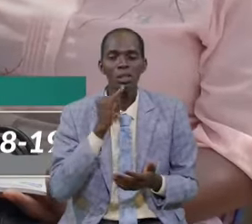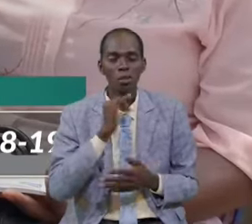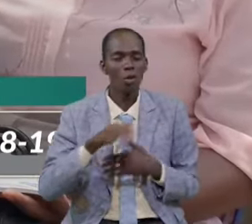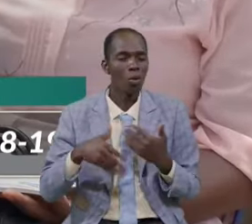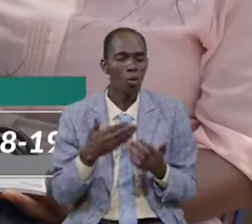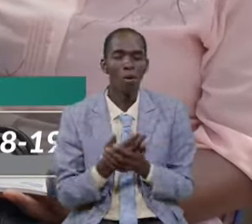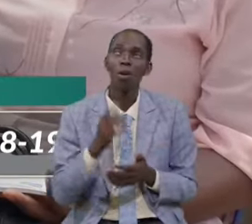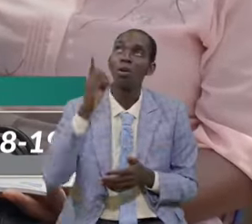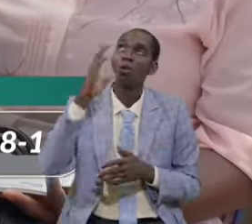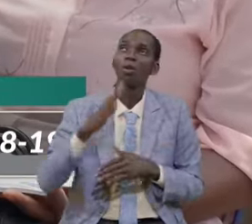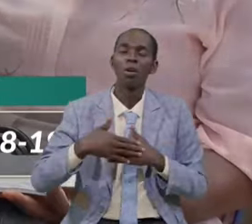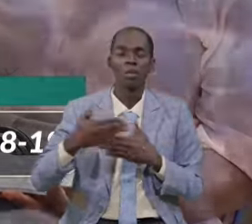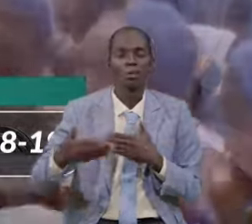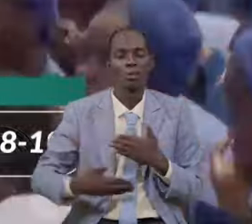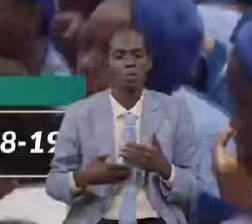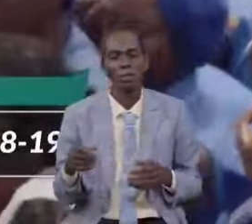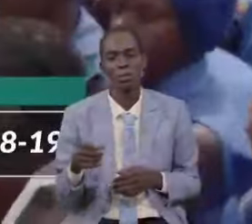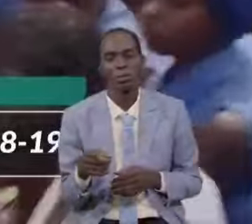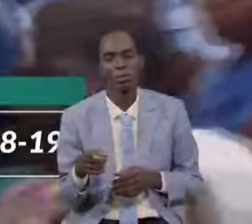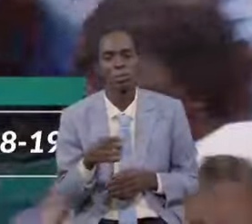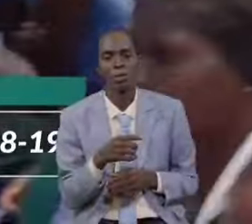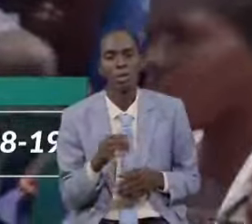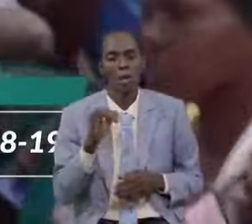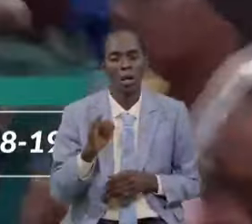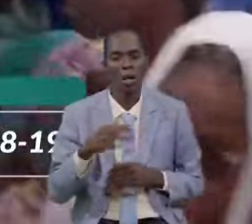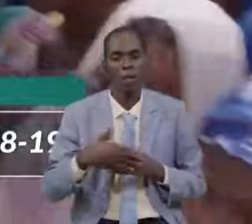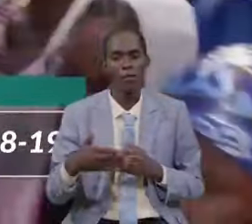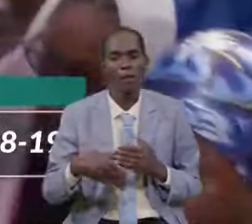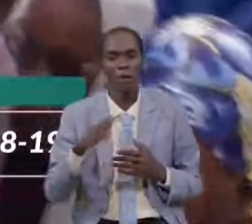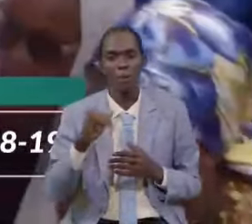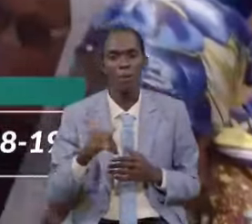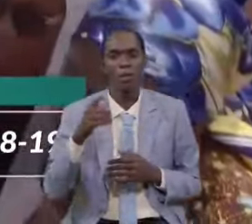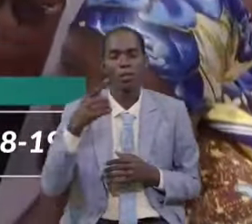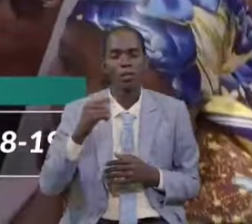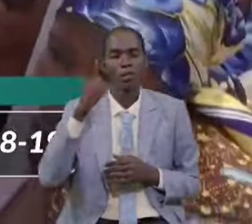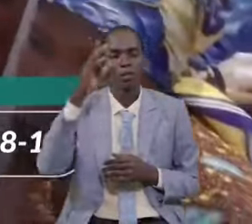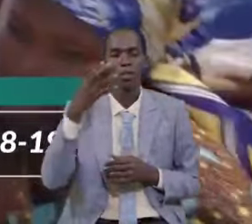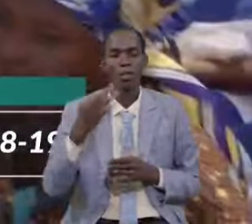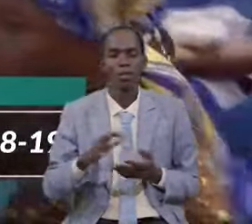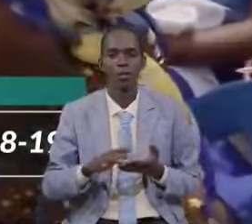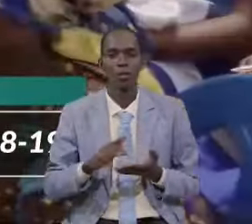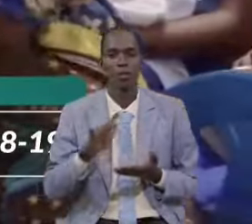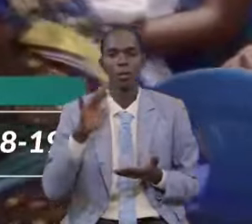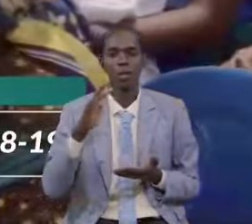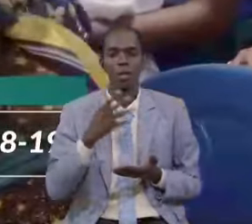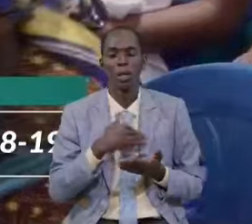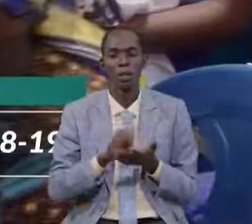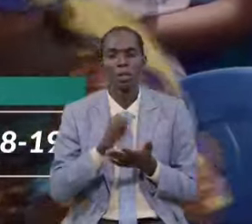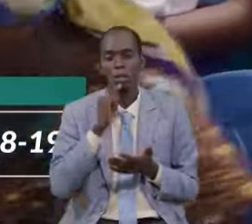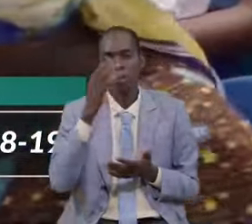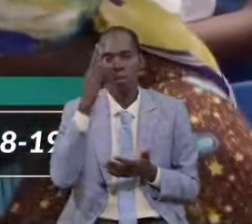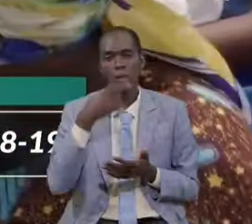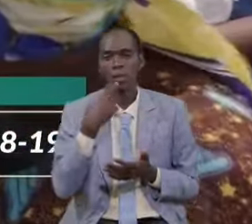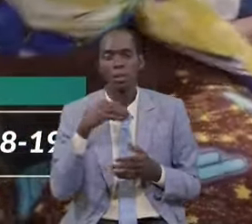Invité par le Dieu de la gloire. Et c'est pourquoi il dit en Ésaïe chapitre 1,